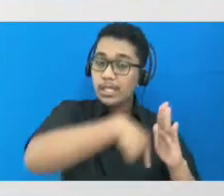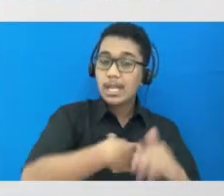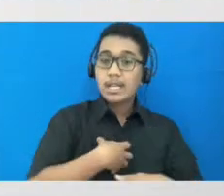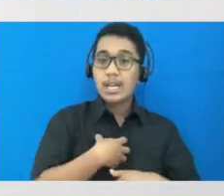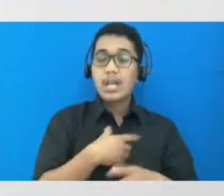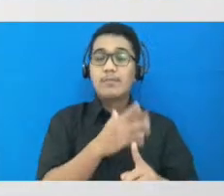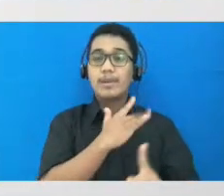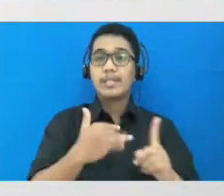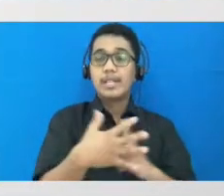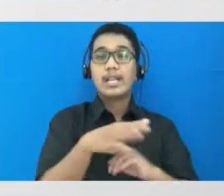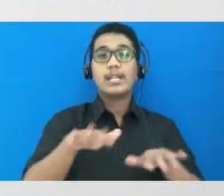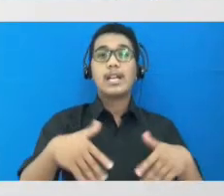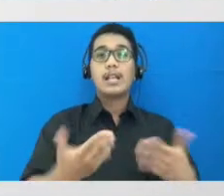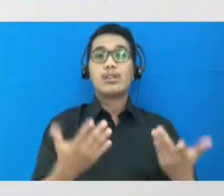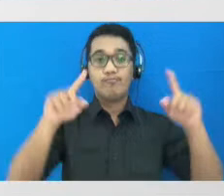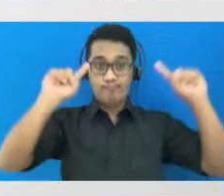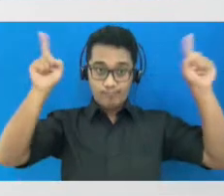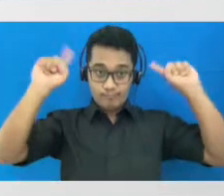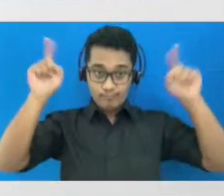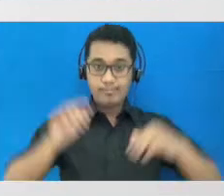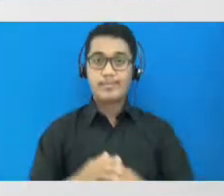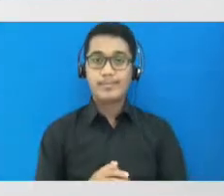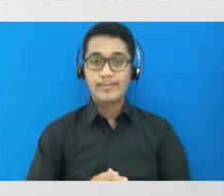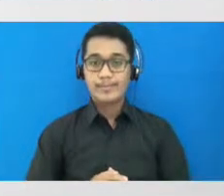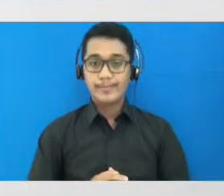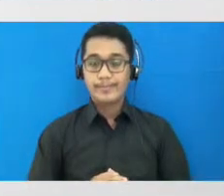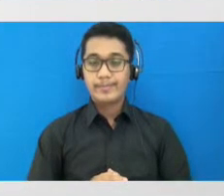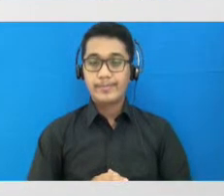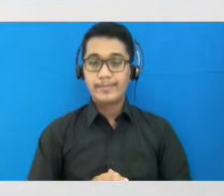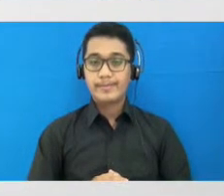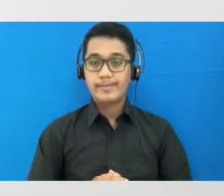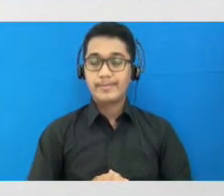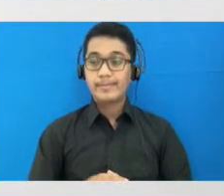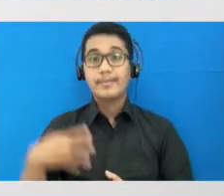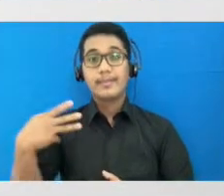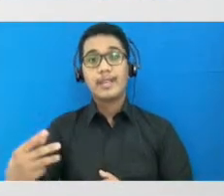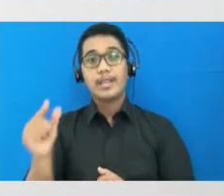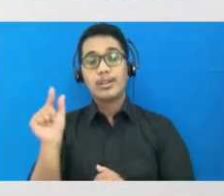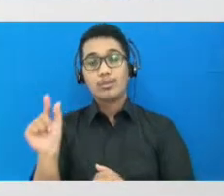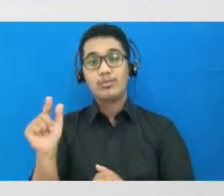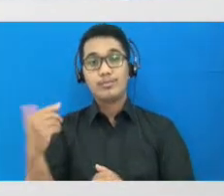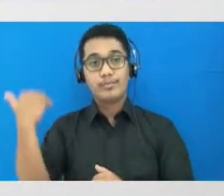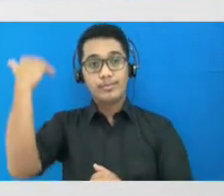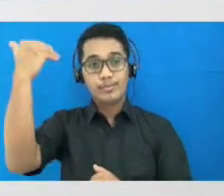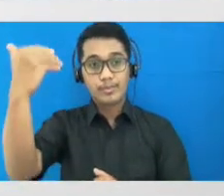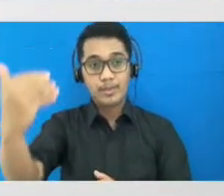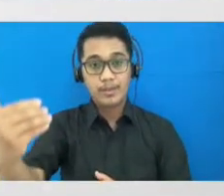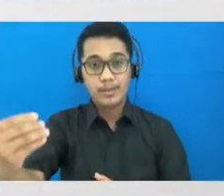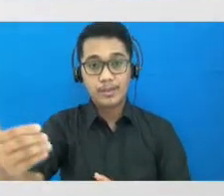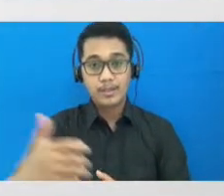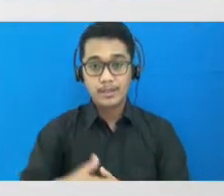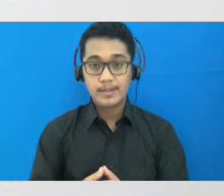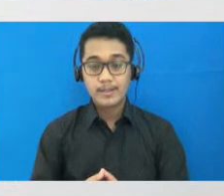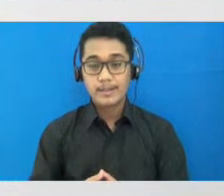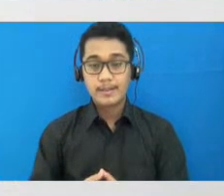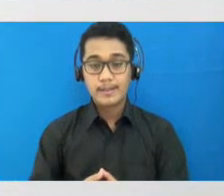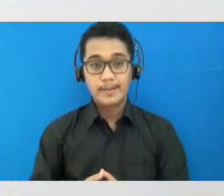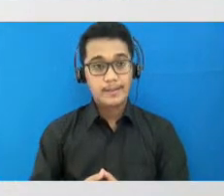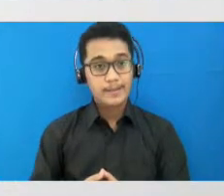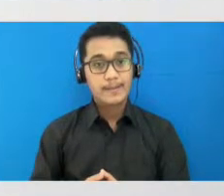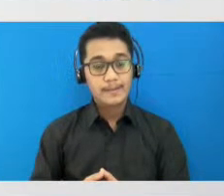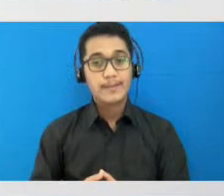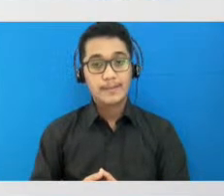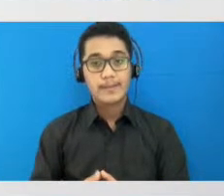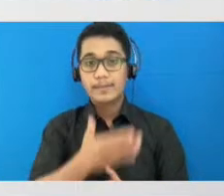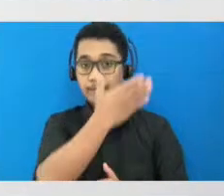Civil and Political Rights. Dan di EU sendiri, slide berikutnya, the Charter of Fundamental Rights, ini